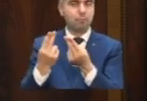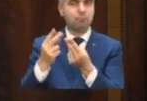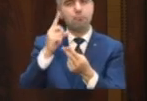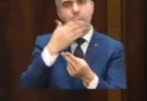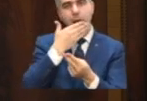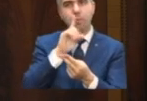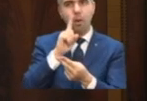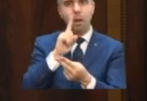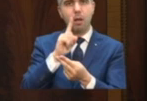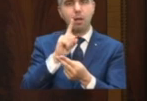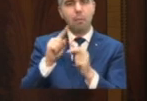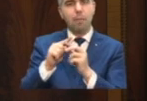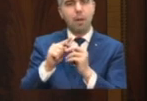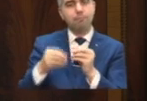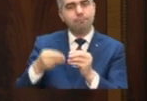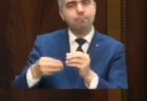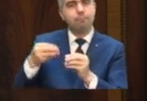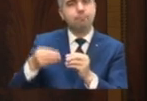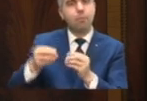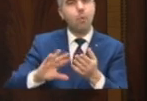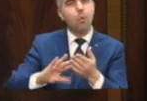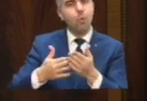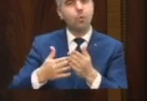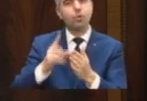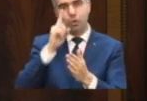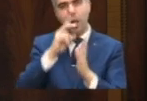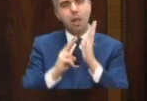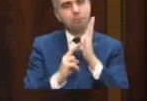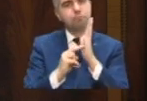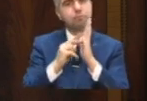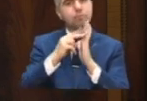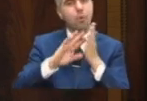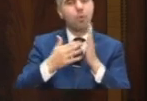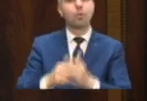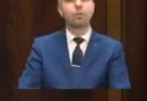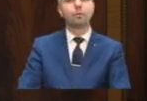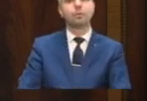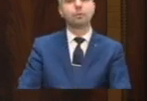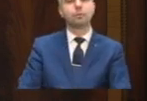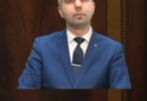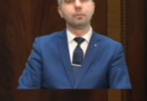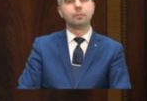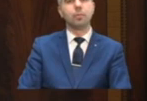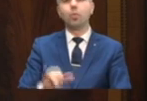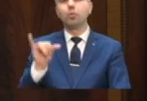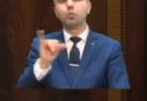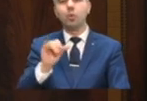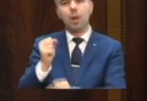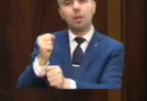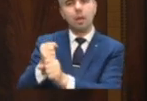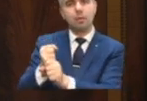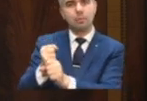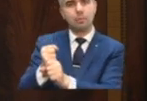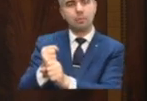لله احنا كنتجاوزوهم تدريجيا في كل مرحلة. اش اللي دار على